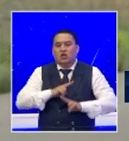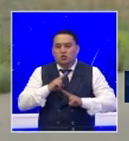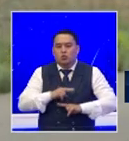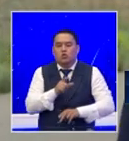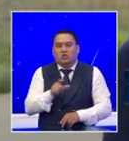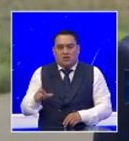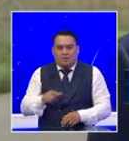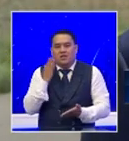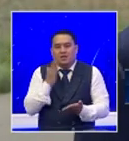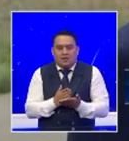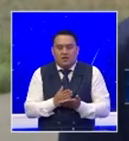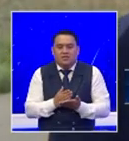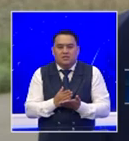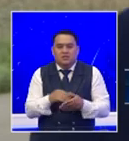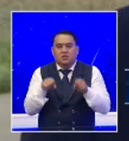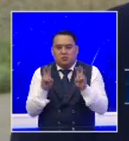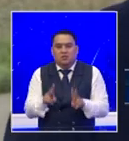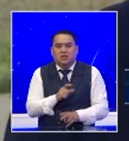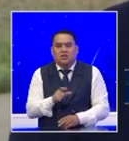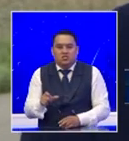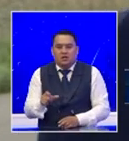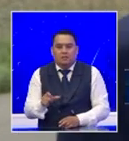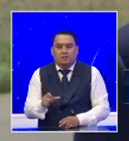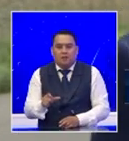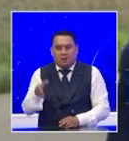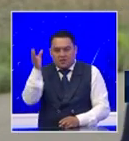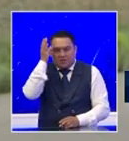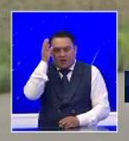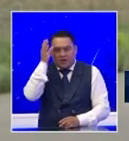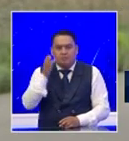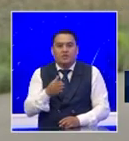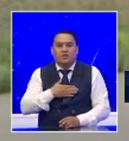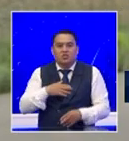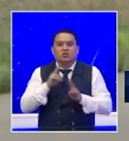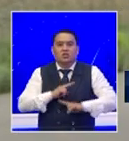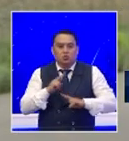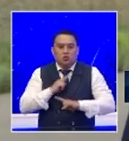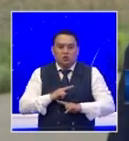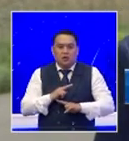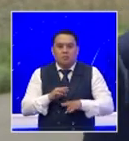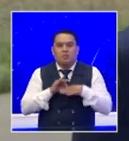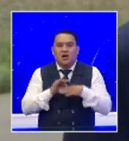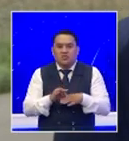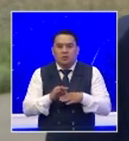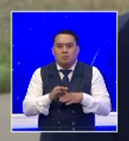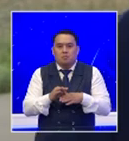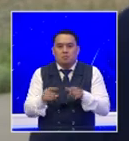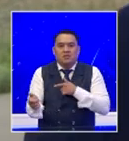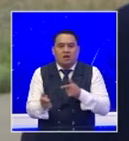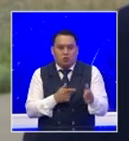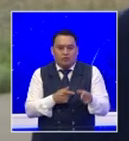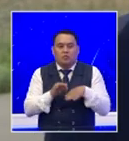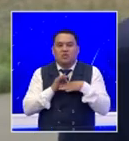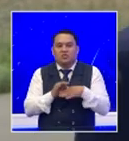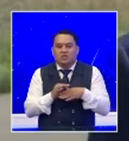имеют все авиационные специалисты с авиационным образованием. Наши сотрудники прошли первоначальную подготовку,